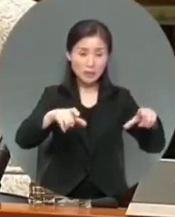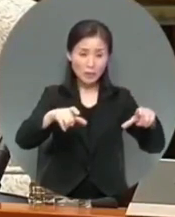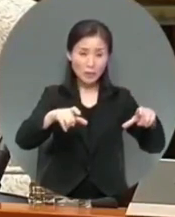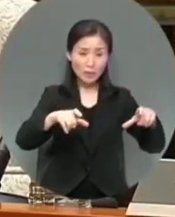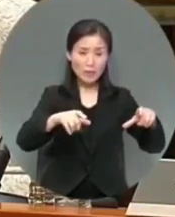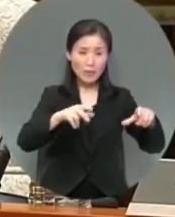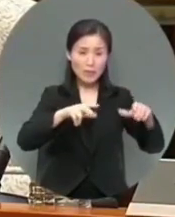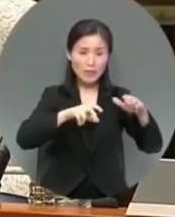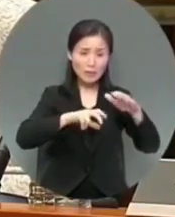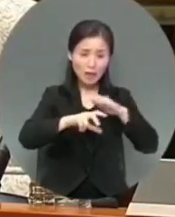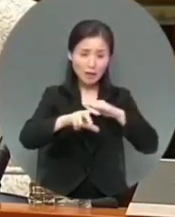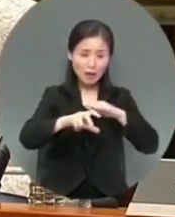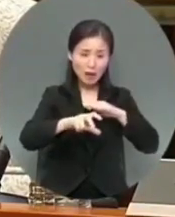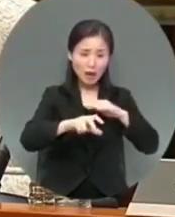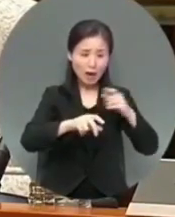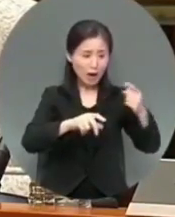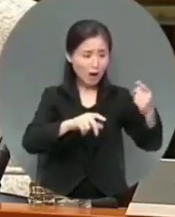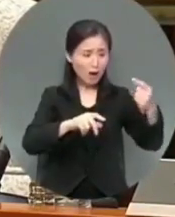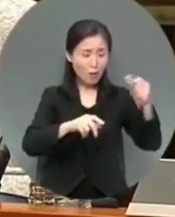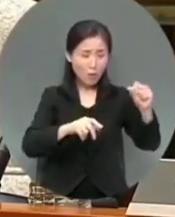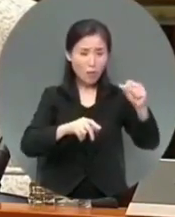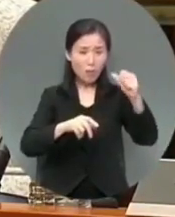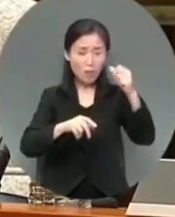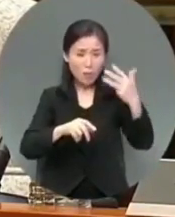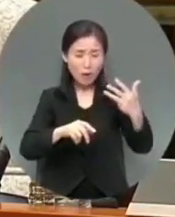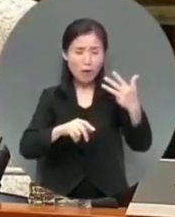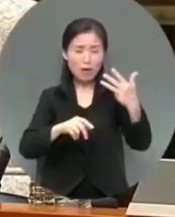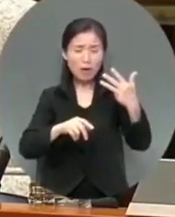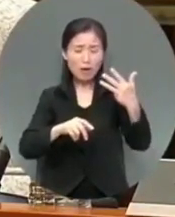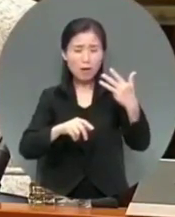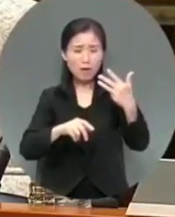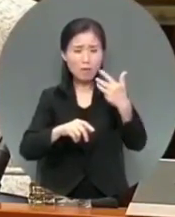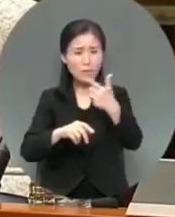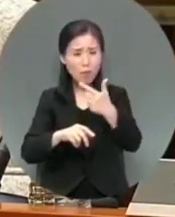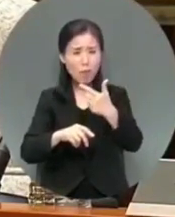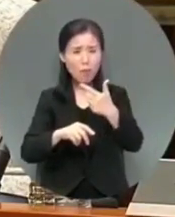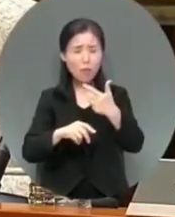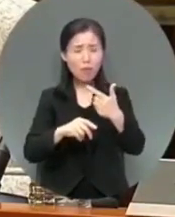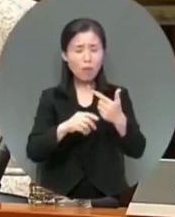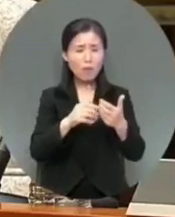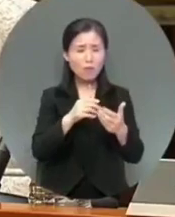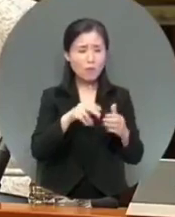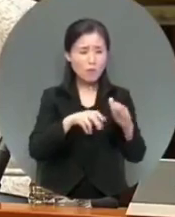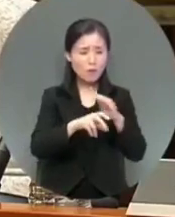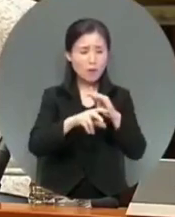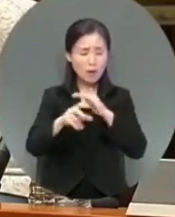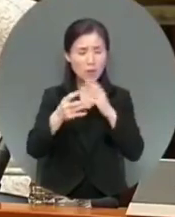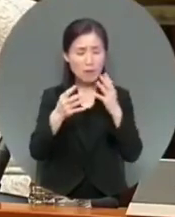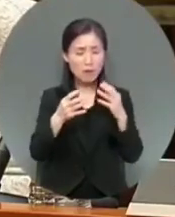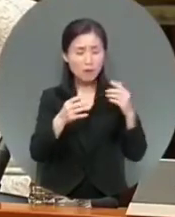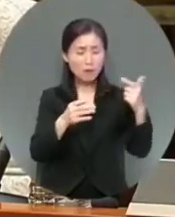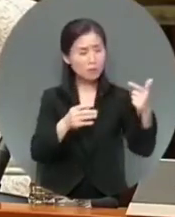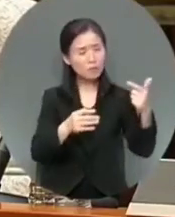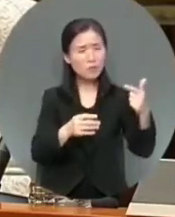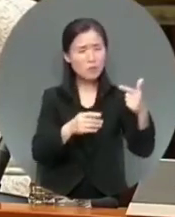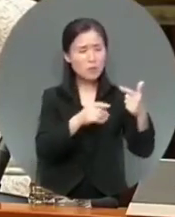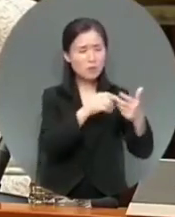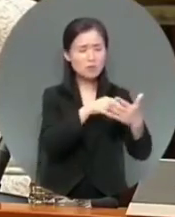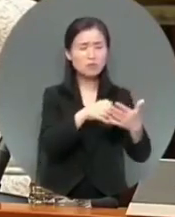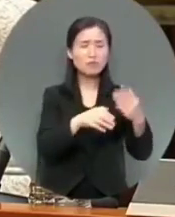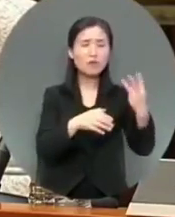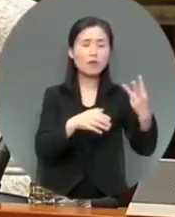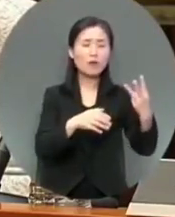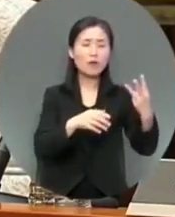지나가는데. 참, 대단하다. 그래도 다할수 있고. 그죠? 아이고, 참.